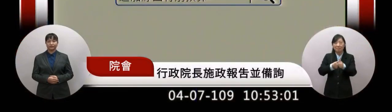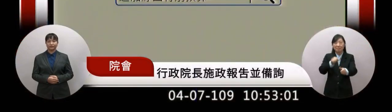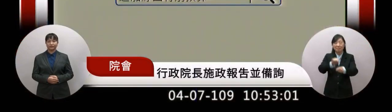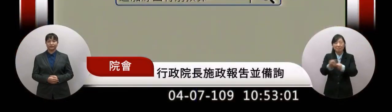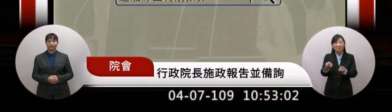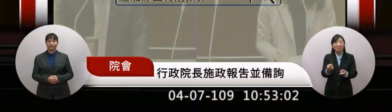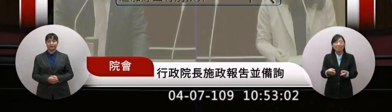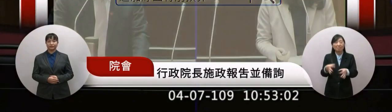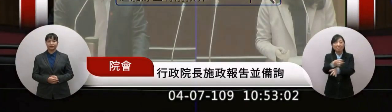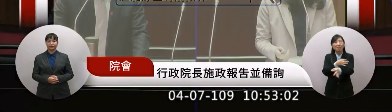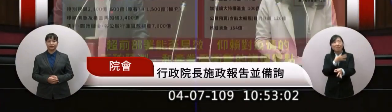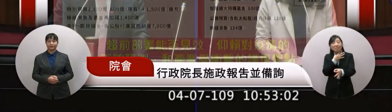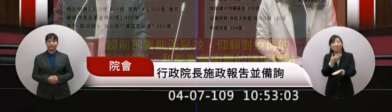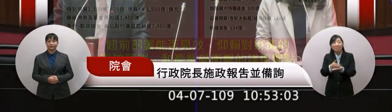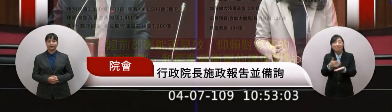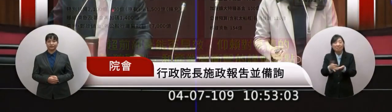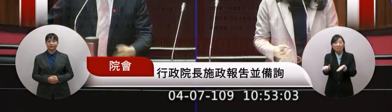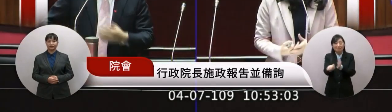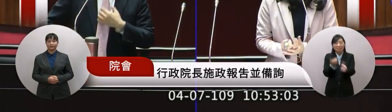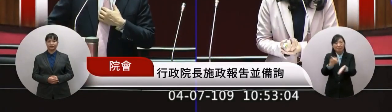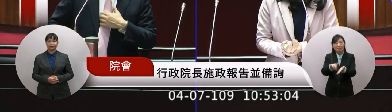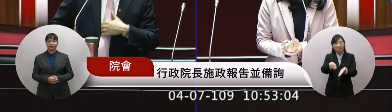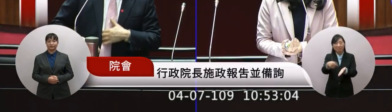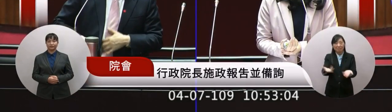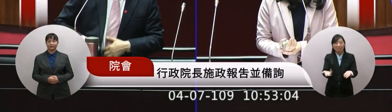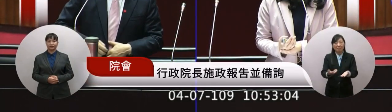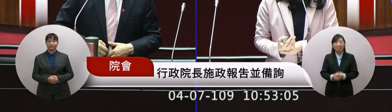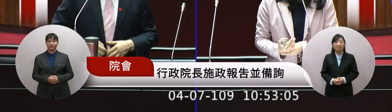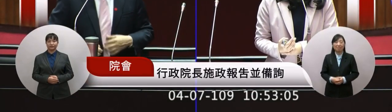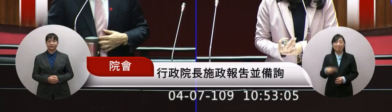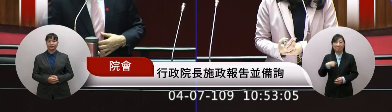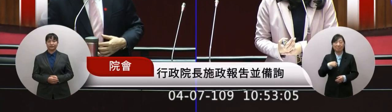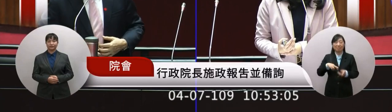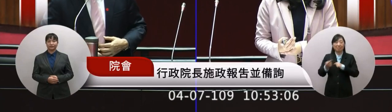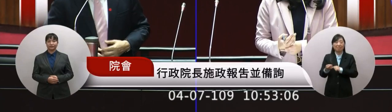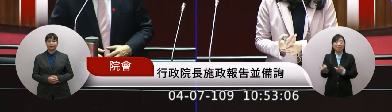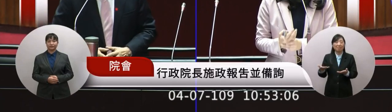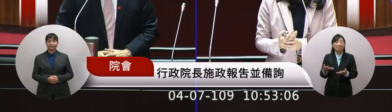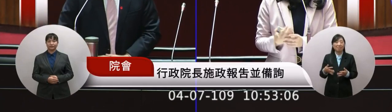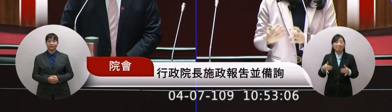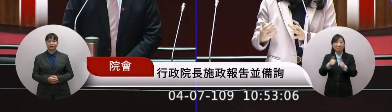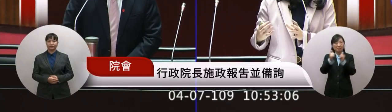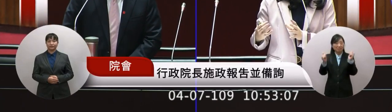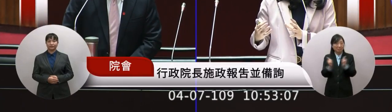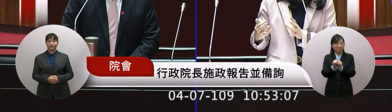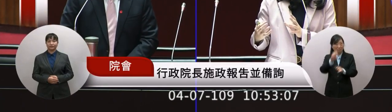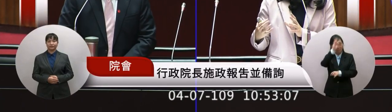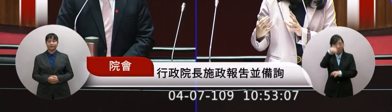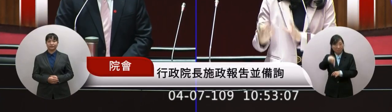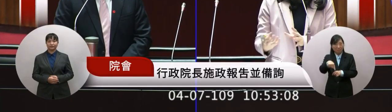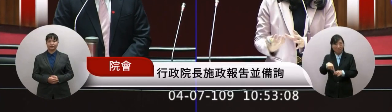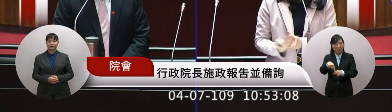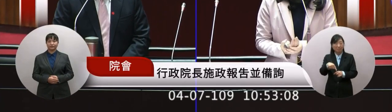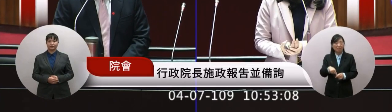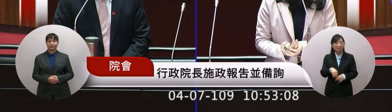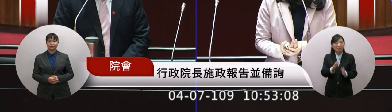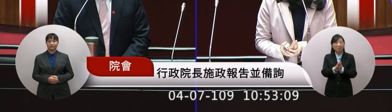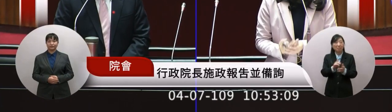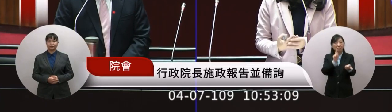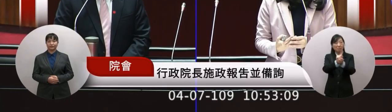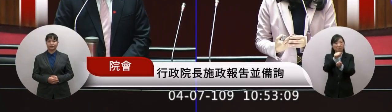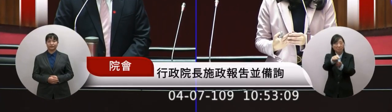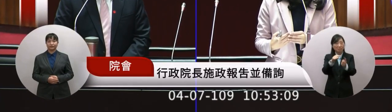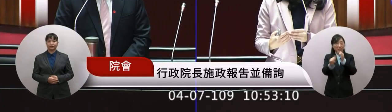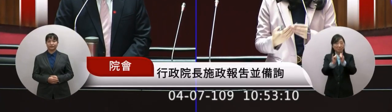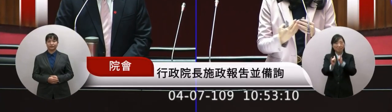困的特别预算的部分。那本席跟民众党其实一直以来的态度都是吼，只要说其实这个对于民众好的事